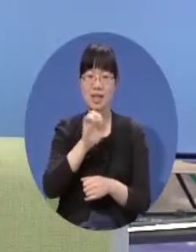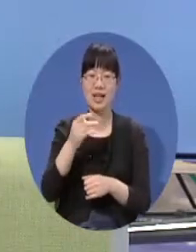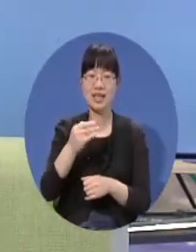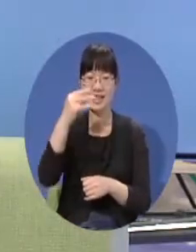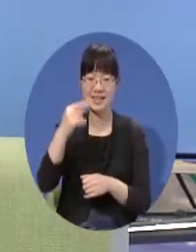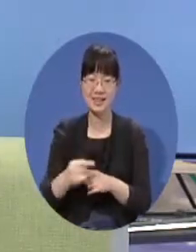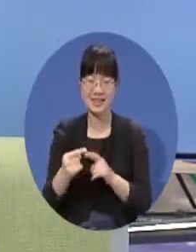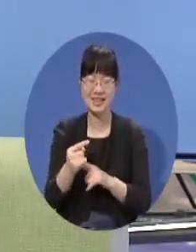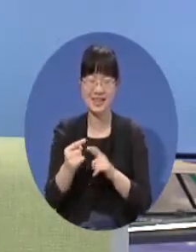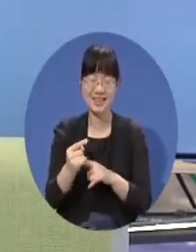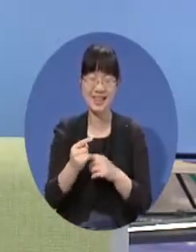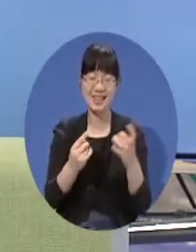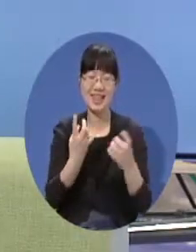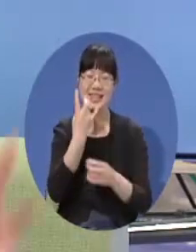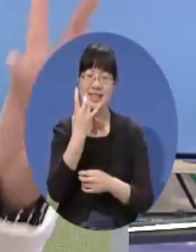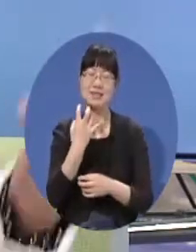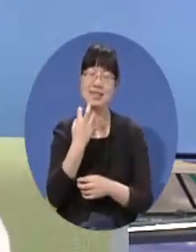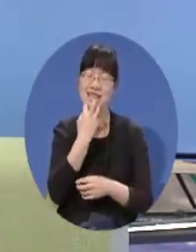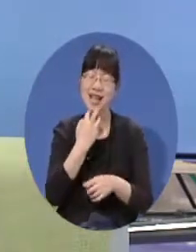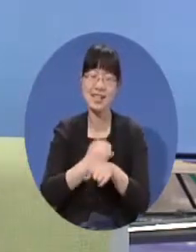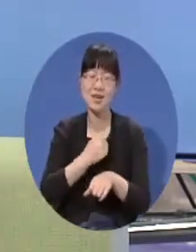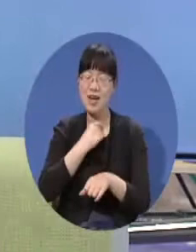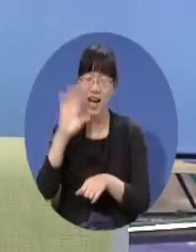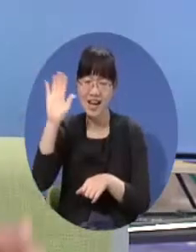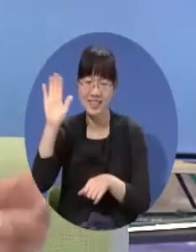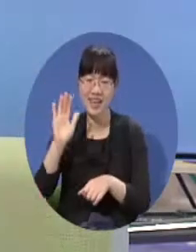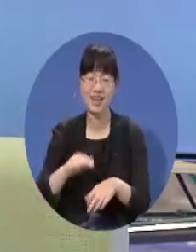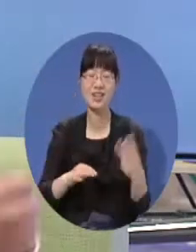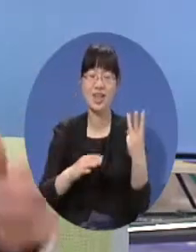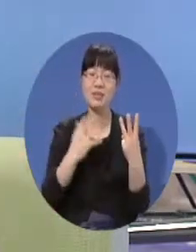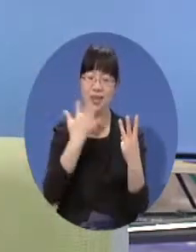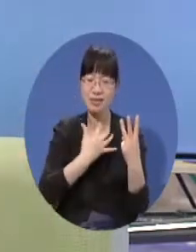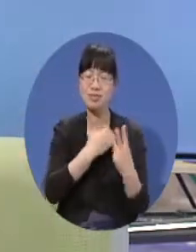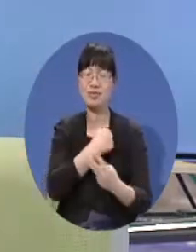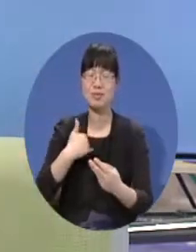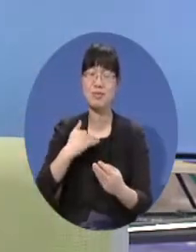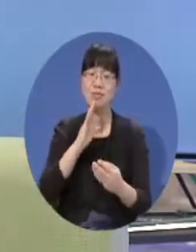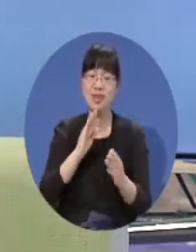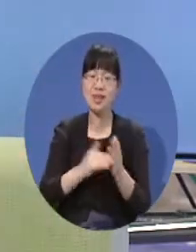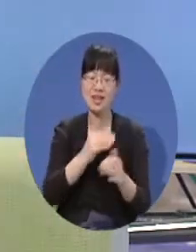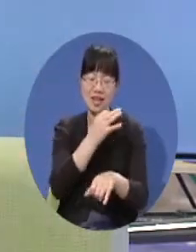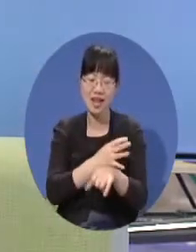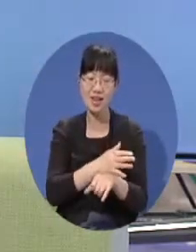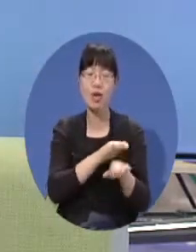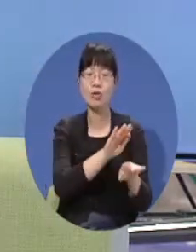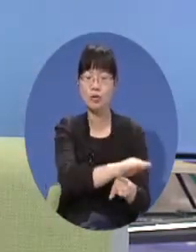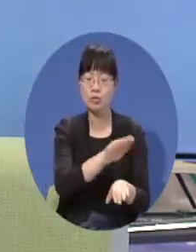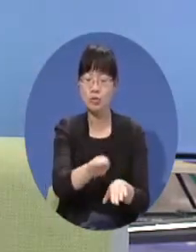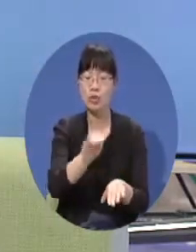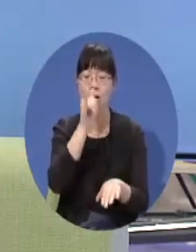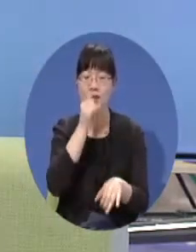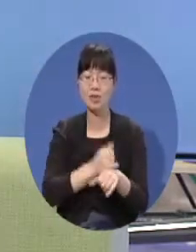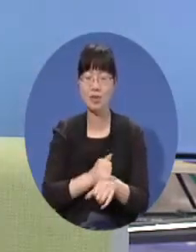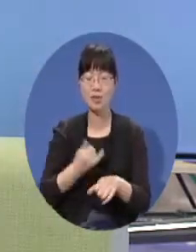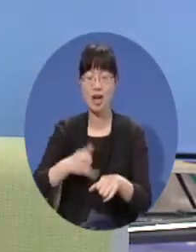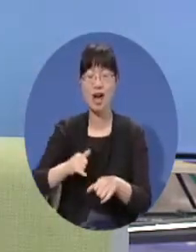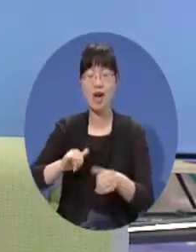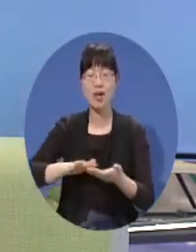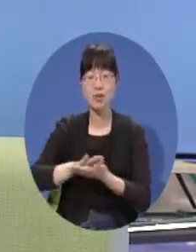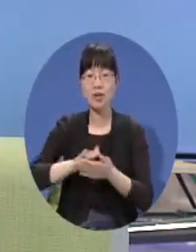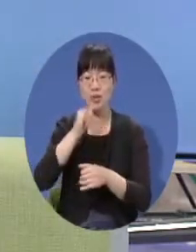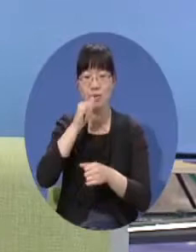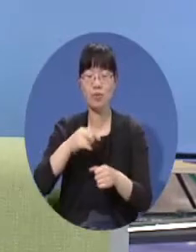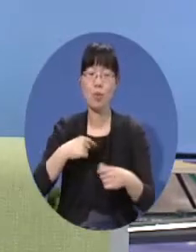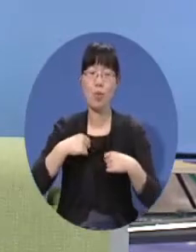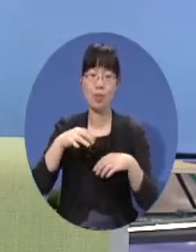24색 포스터 물감을 원하지 않아요. 3색이면 다 돼요. 맞아요, 맞아요. 간단한 거 딱 해놓고 붓이랑 이런 거 해놓고 아이랑 막 하고 벗고서